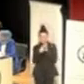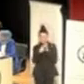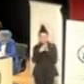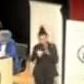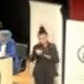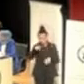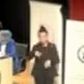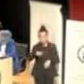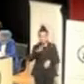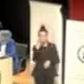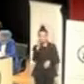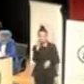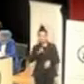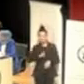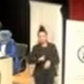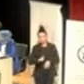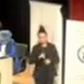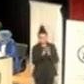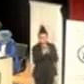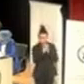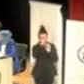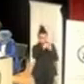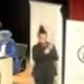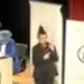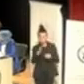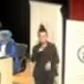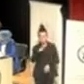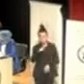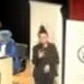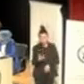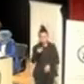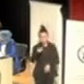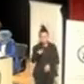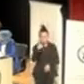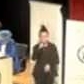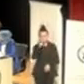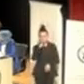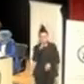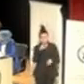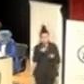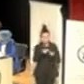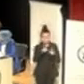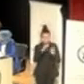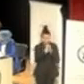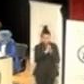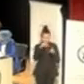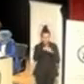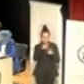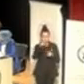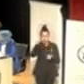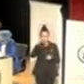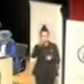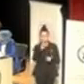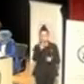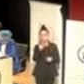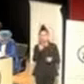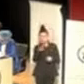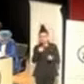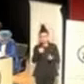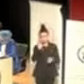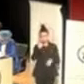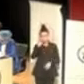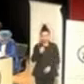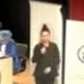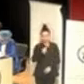bir e-kitabımız var. 1500 eserin 115'i bakanlığımız yayınlarından olmakta. Şu anda da ise